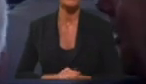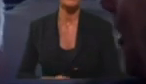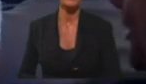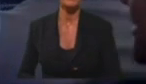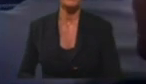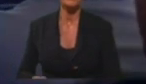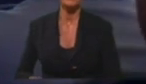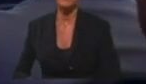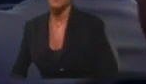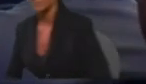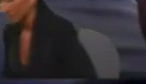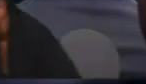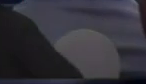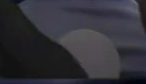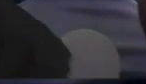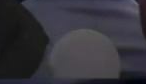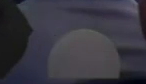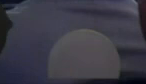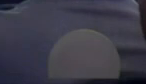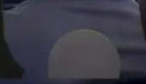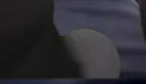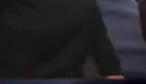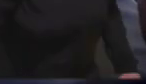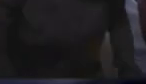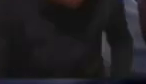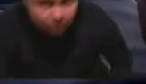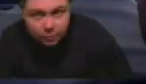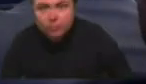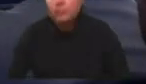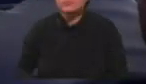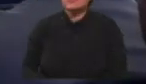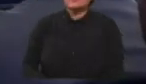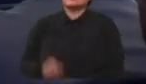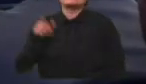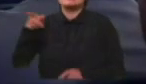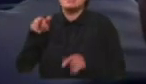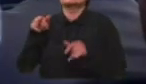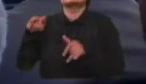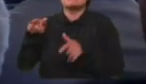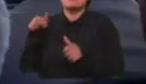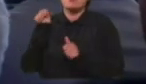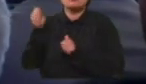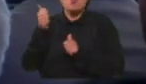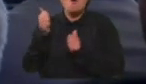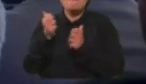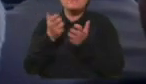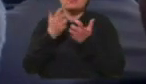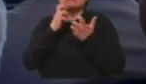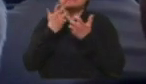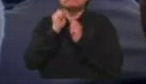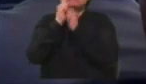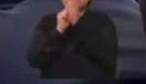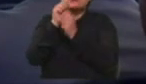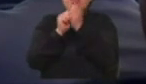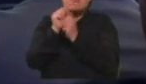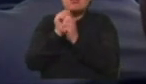że jakoś trzeba, że wszystkie w zasadzie kwestie dotyczą tego, jak te kompetencje przetwarzania danych wdrożyć tak w